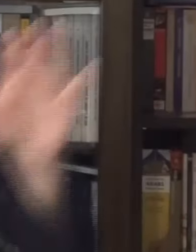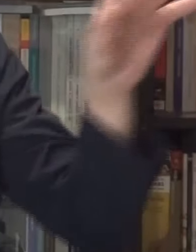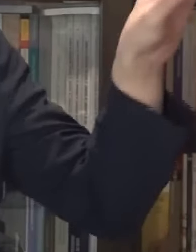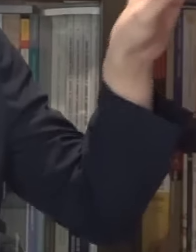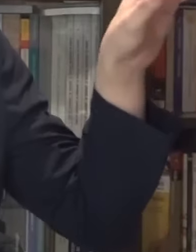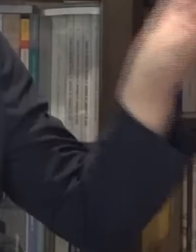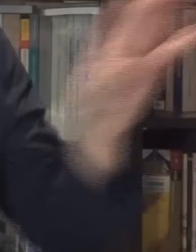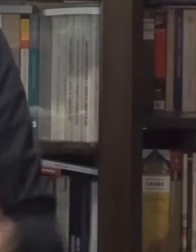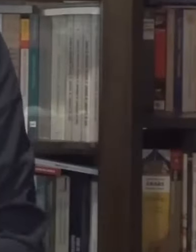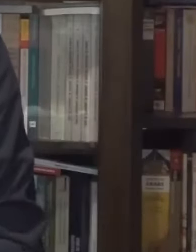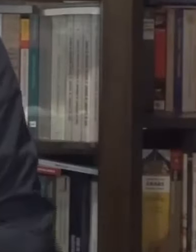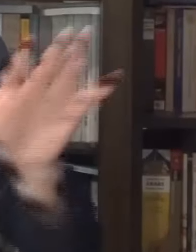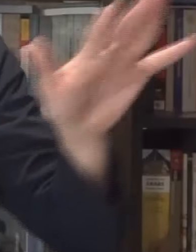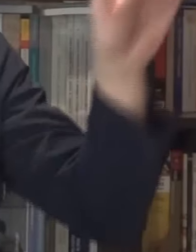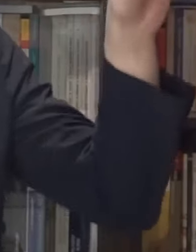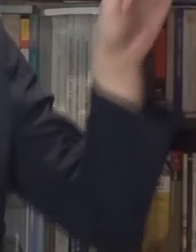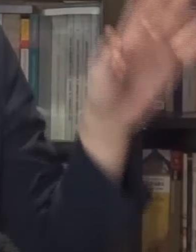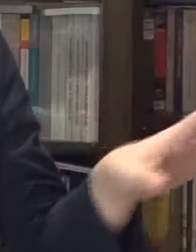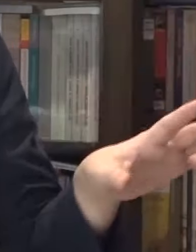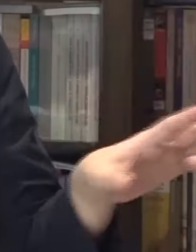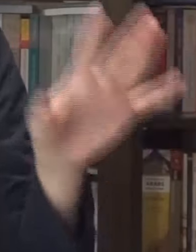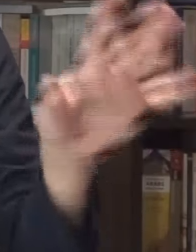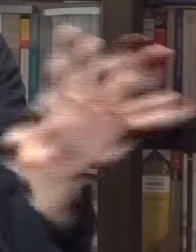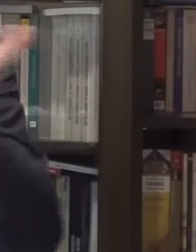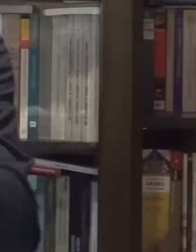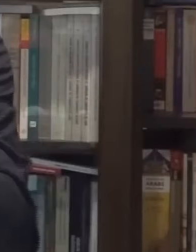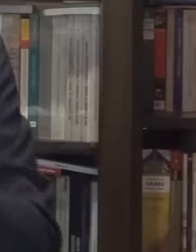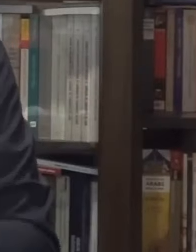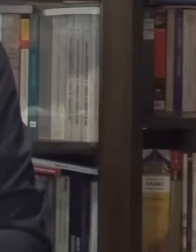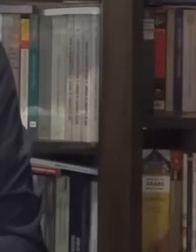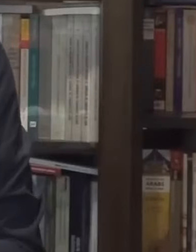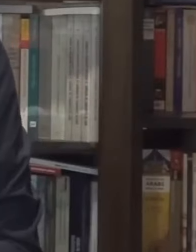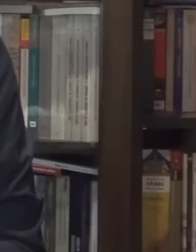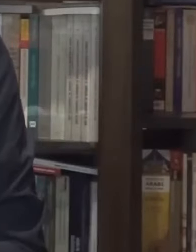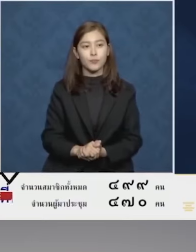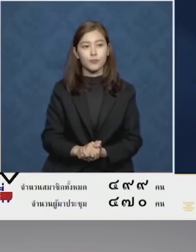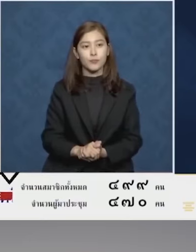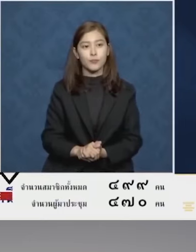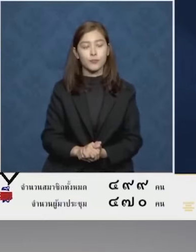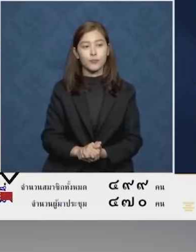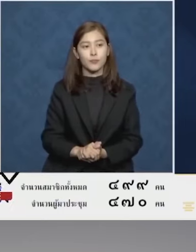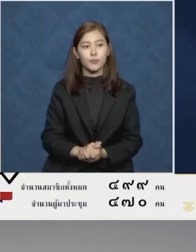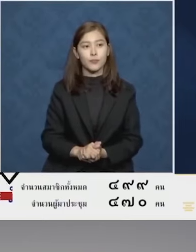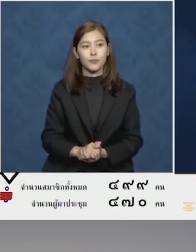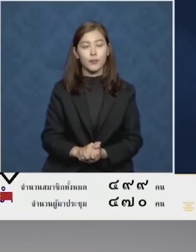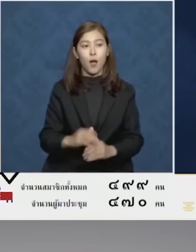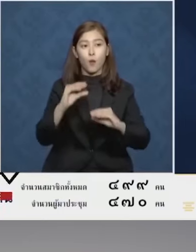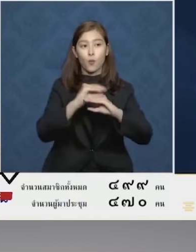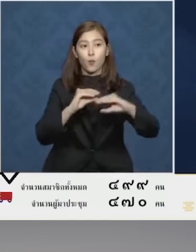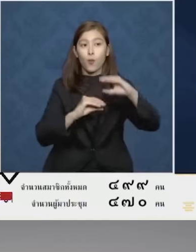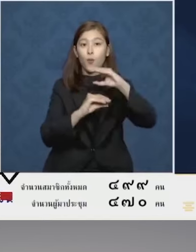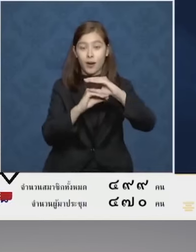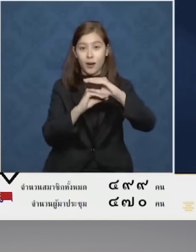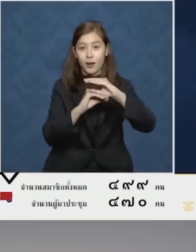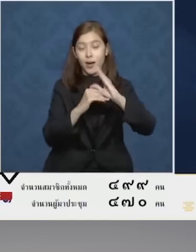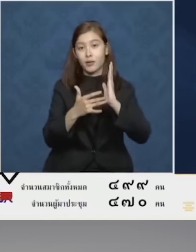ทยพูดอะไรเอาไว้บ้างทั้งตอนหาเสียงและทั้งตอนมาเป็นรัฐบาล สิ่งที่เป็นโครงการกระตุ้นเศรษฐกิจเรือธ